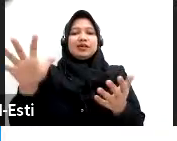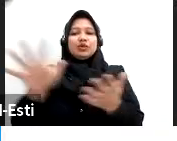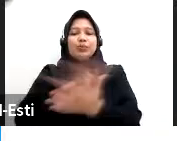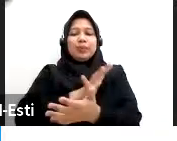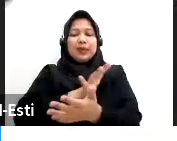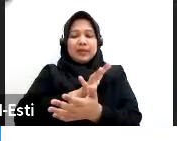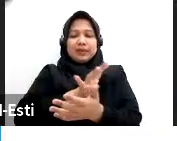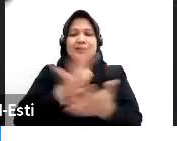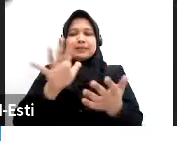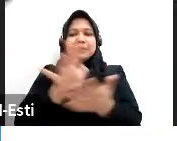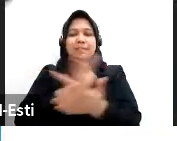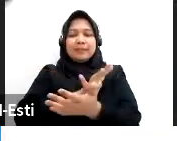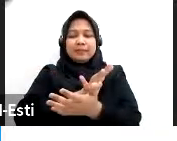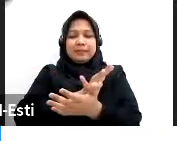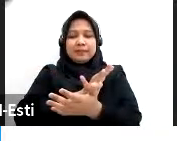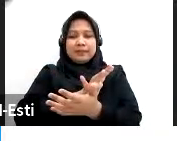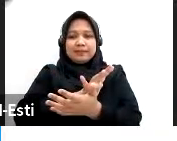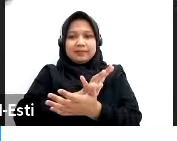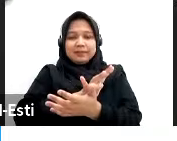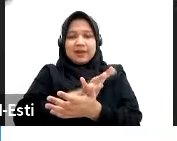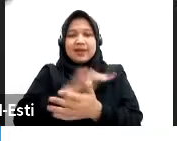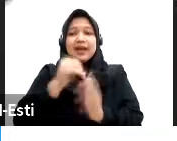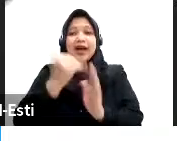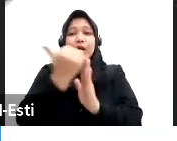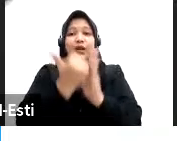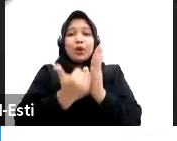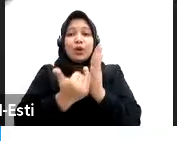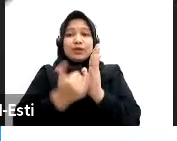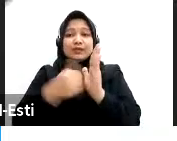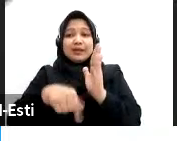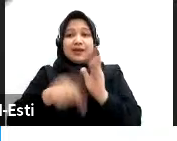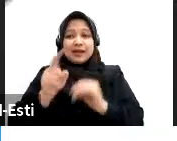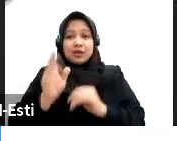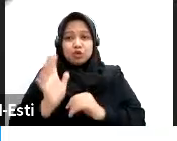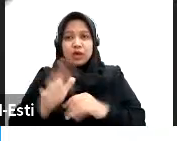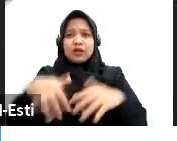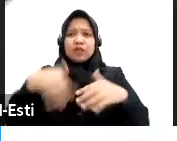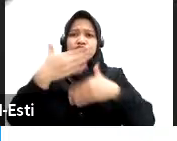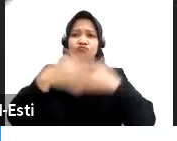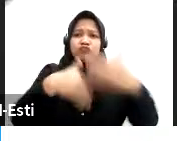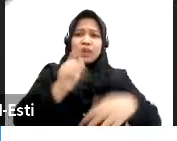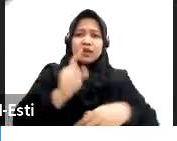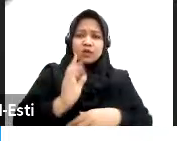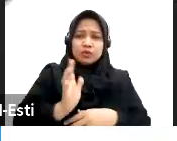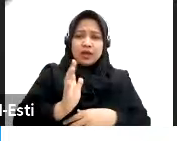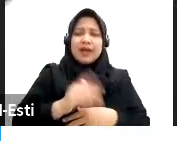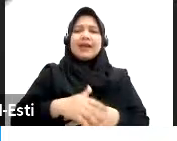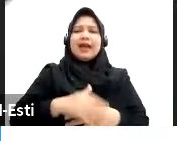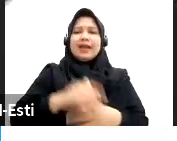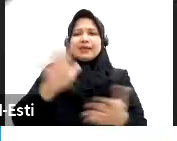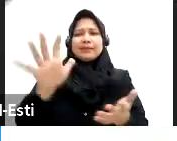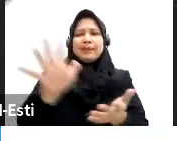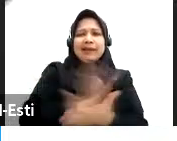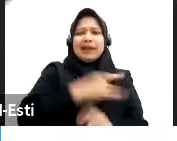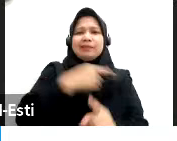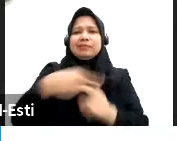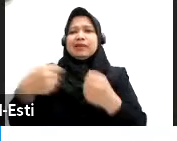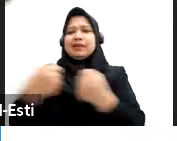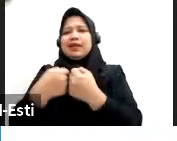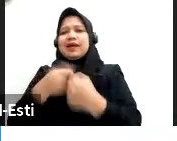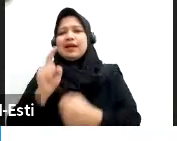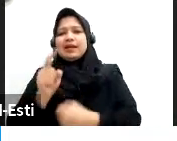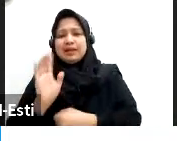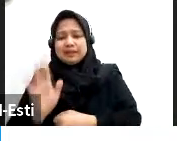bahwa dibalik regulasi yang sudah ada dan praktek yang anda selalu ada namanya peluang dan tantangan yang kalau bicara